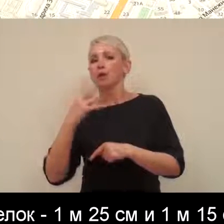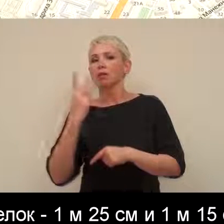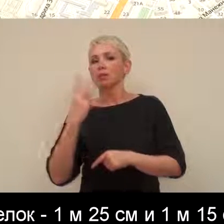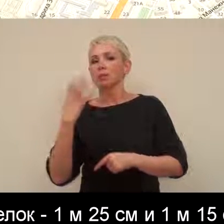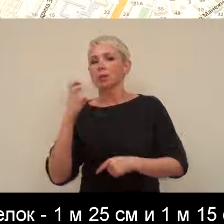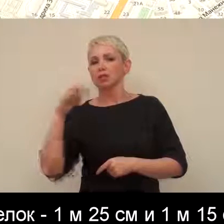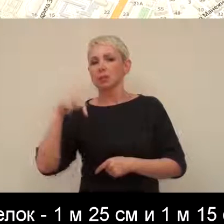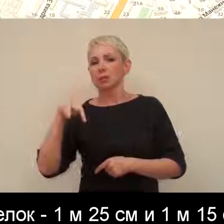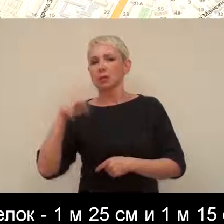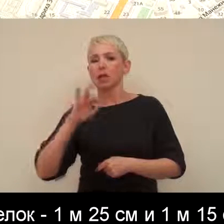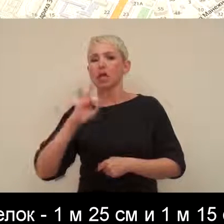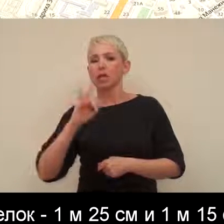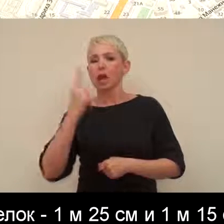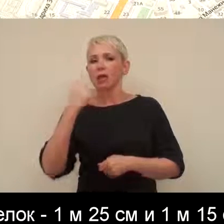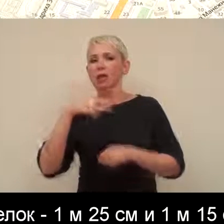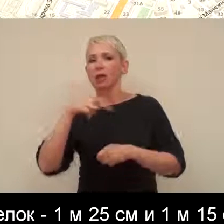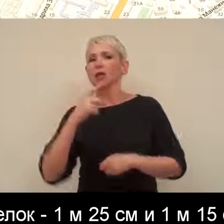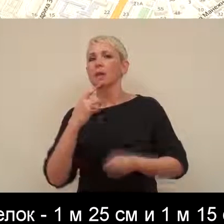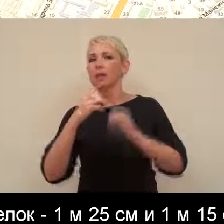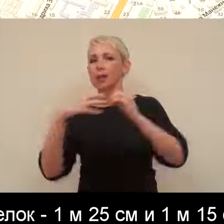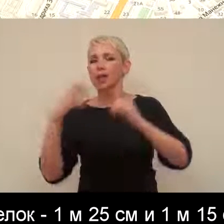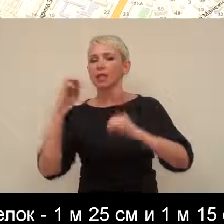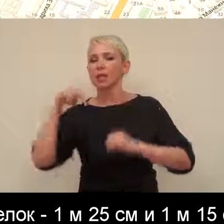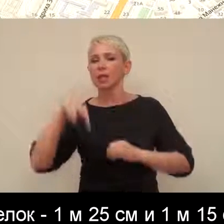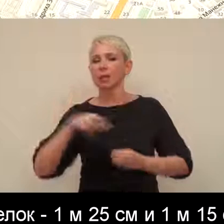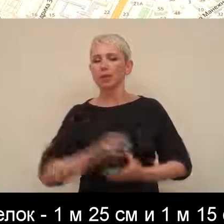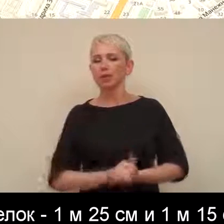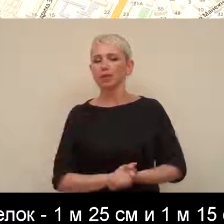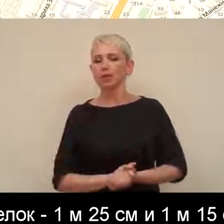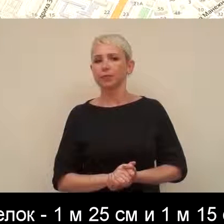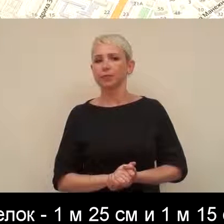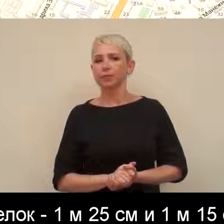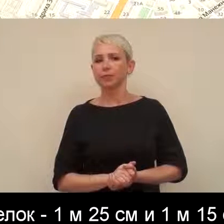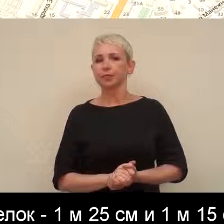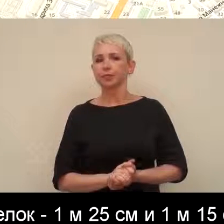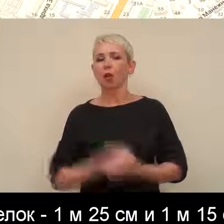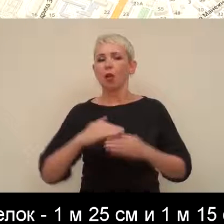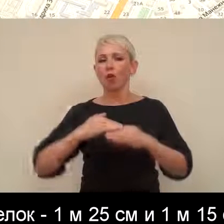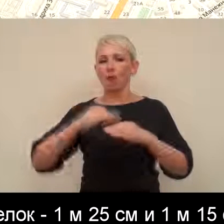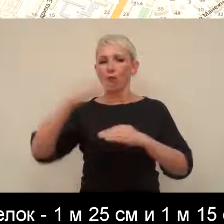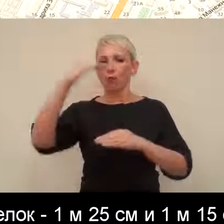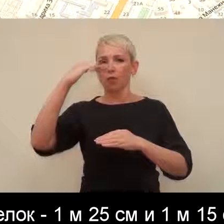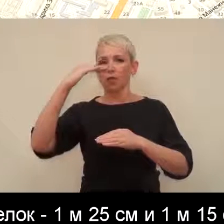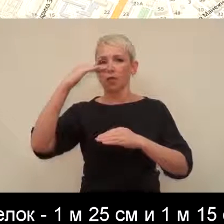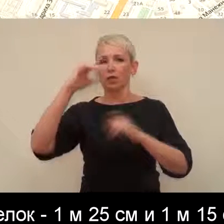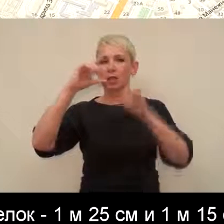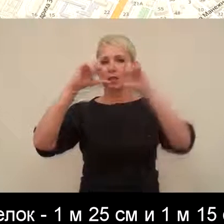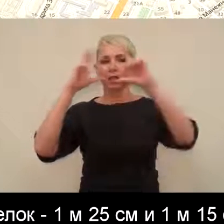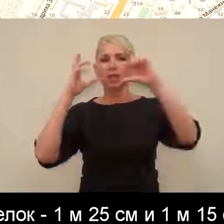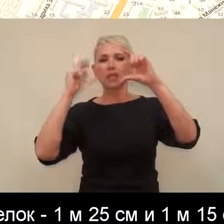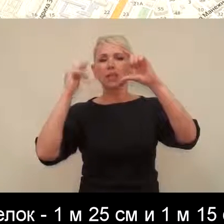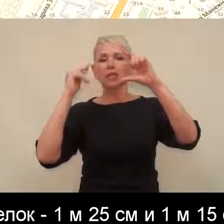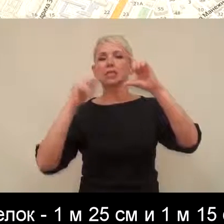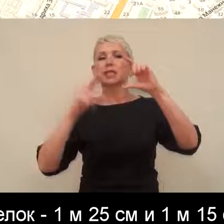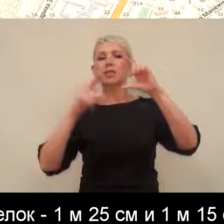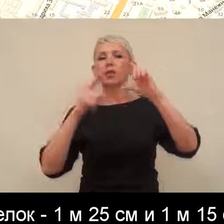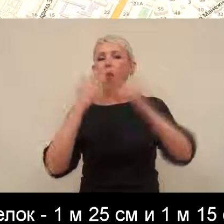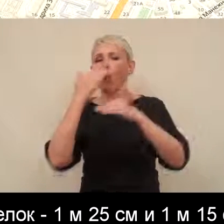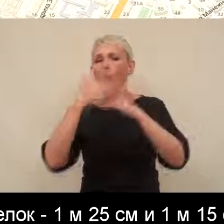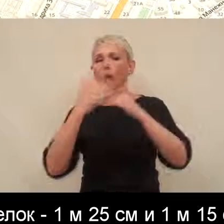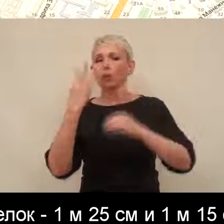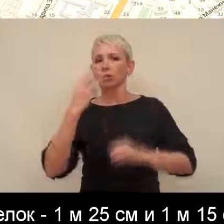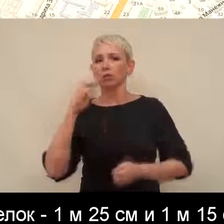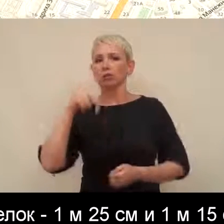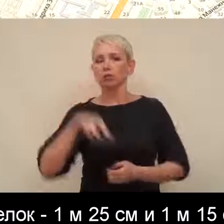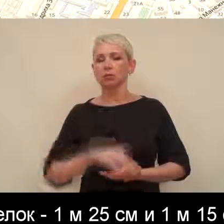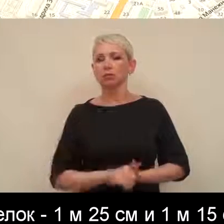метр 25 сантиметров и 1 метр 15 сантиметров. Высота римских цифр около